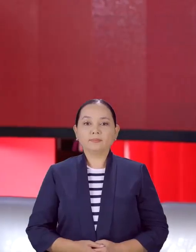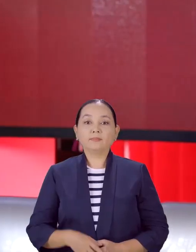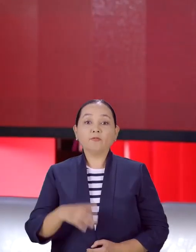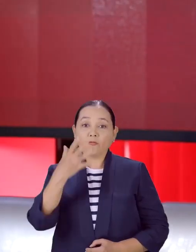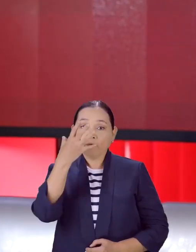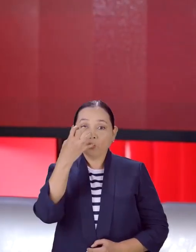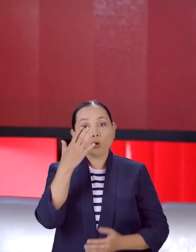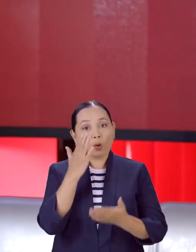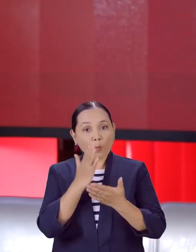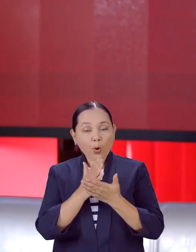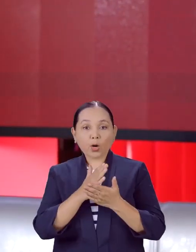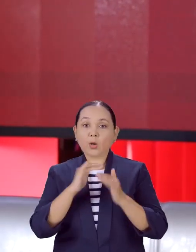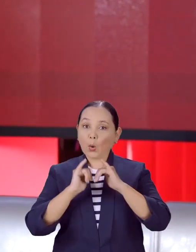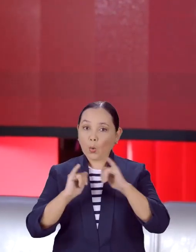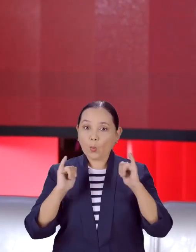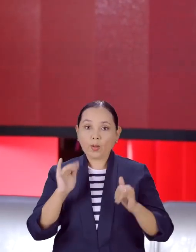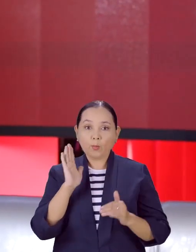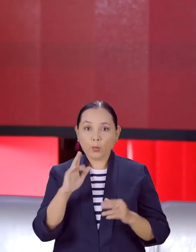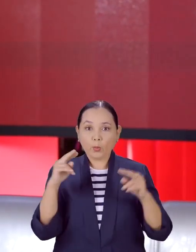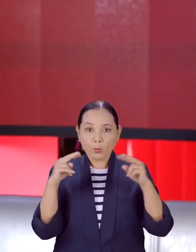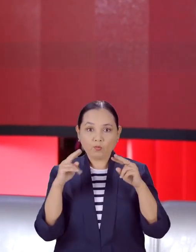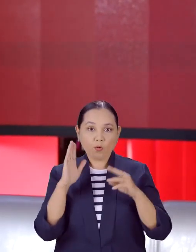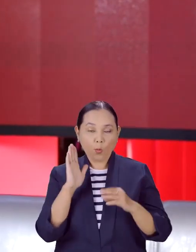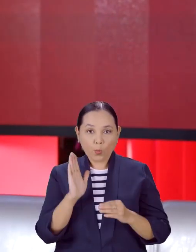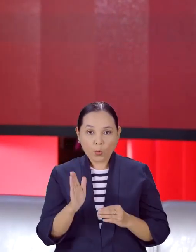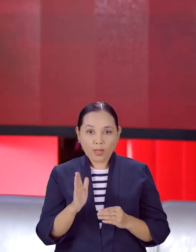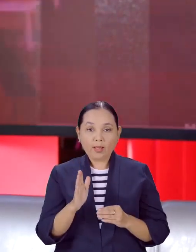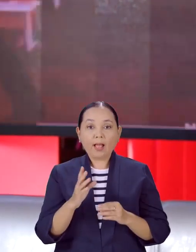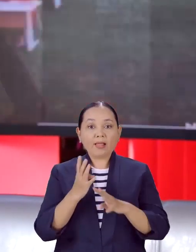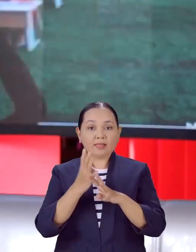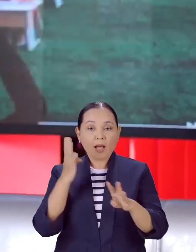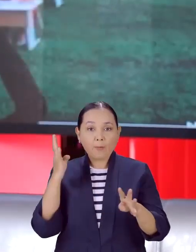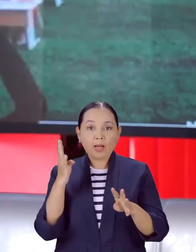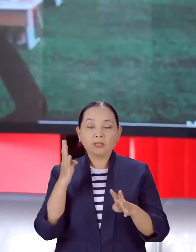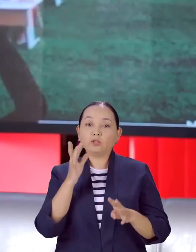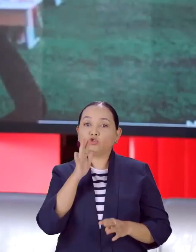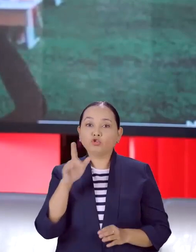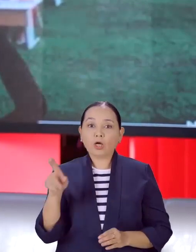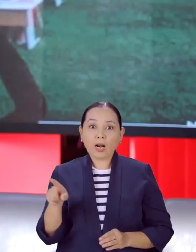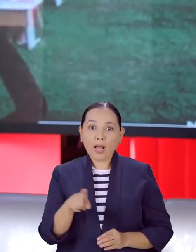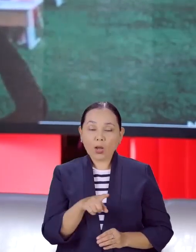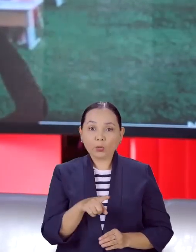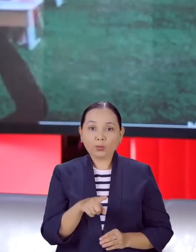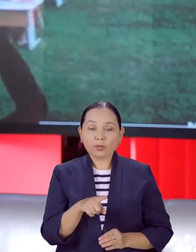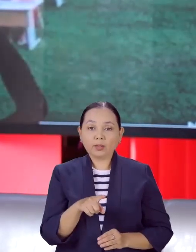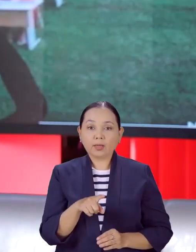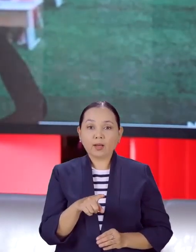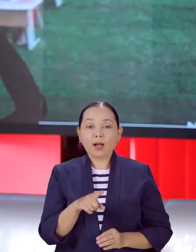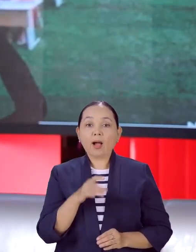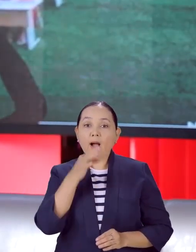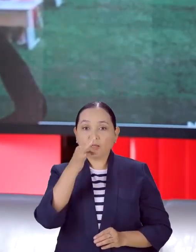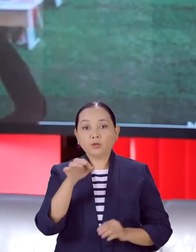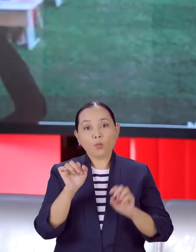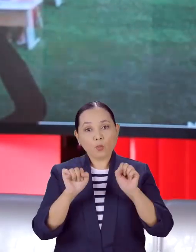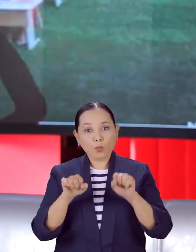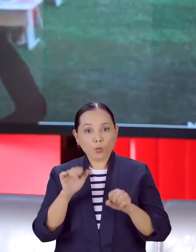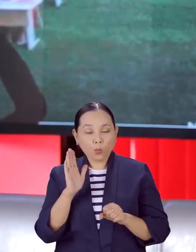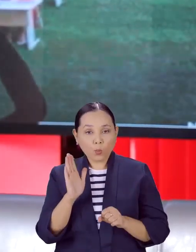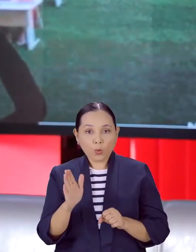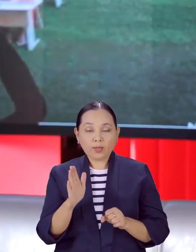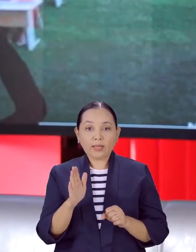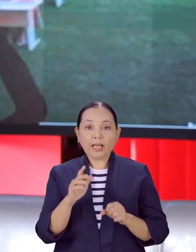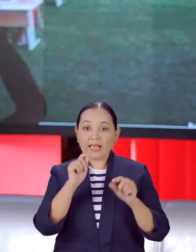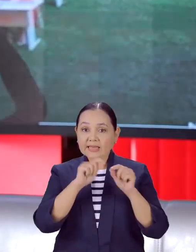Fotolari borgan sari ko'payib borayotganiga guvoh bo'lyapmiz. Navbatdagi jarayon esa aytishimiz mumkin bo'lsa,